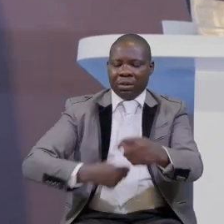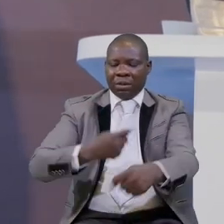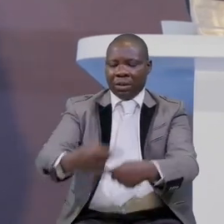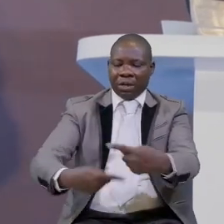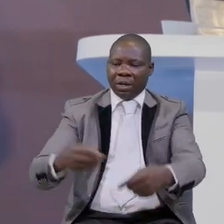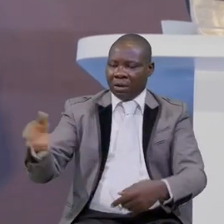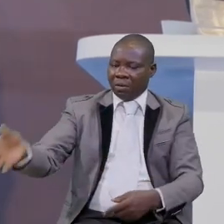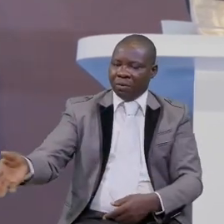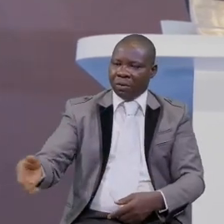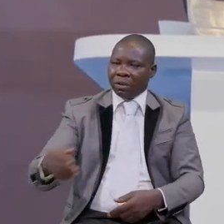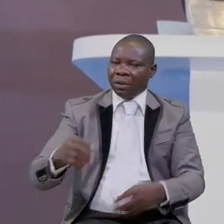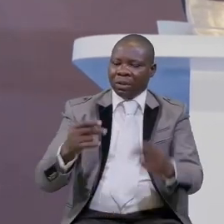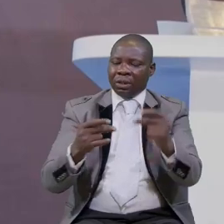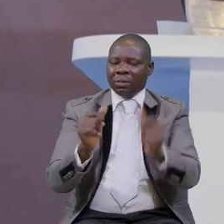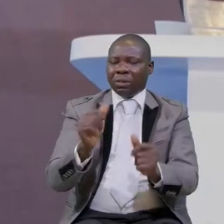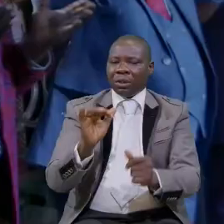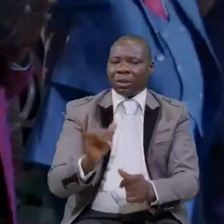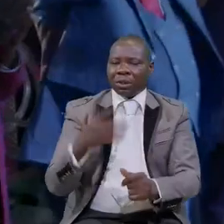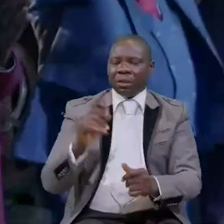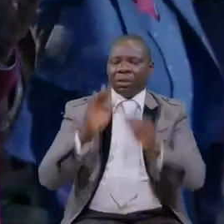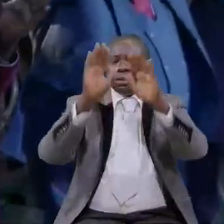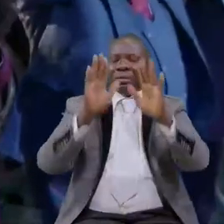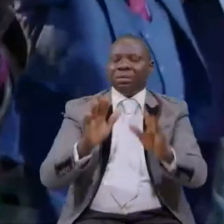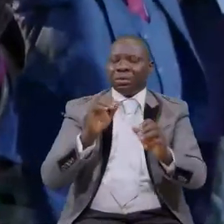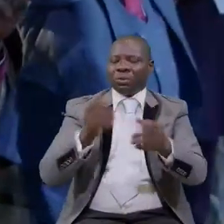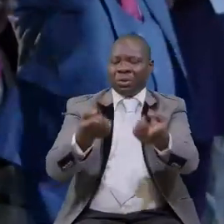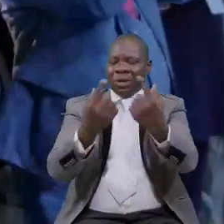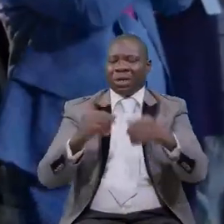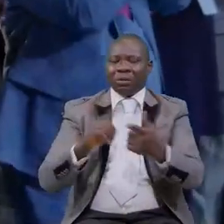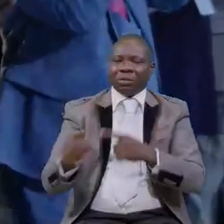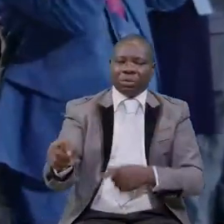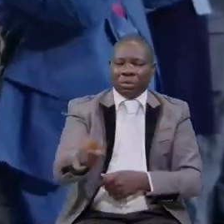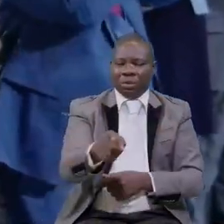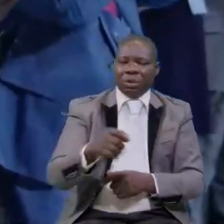Et instantanément, le miracle a eu lieu.